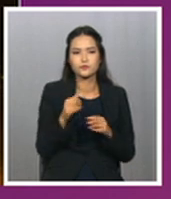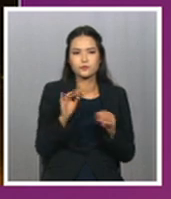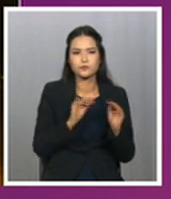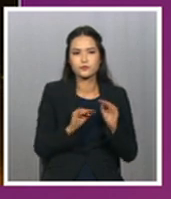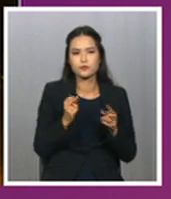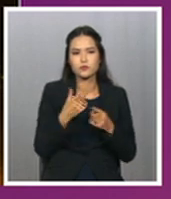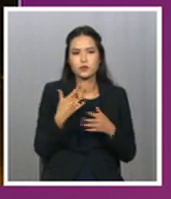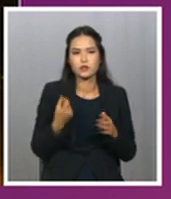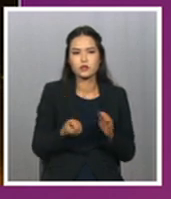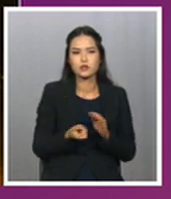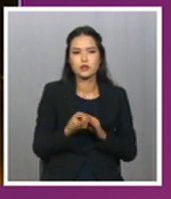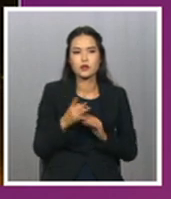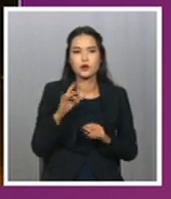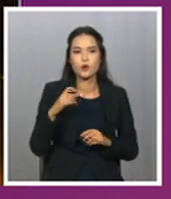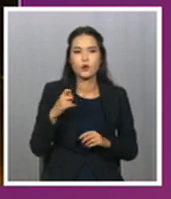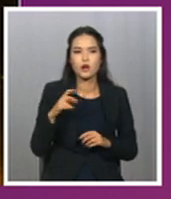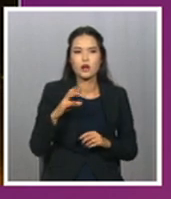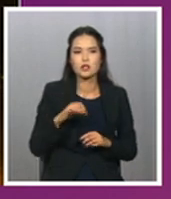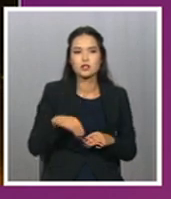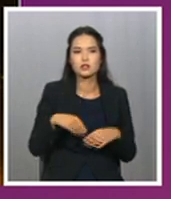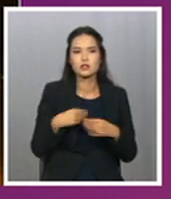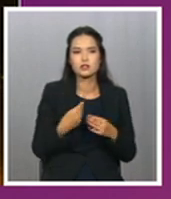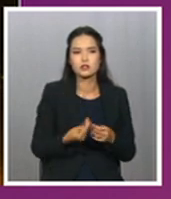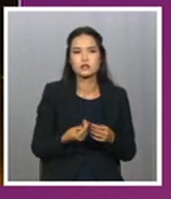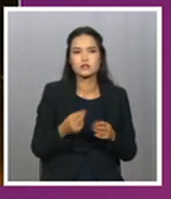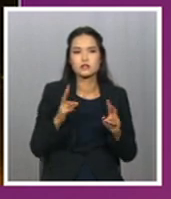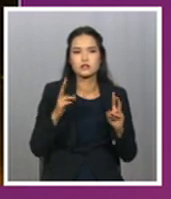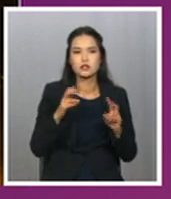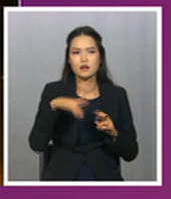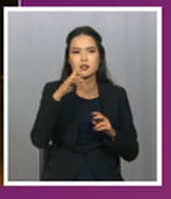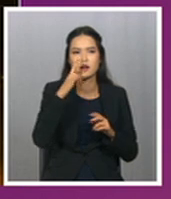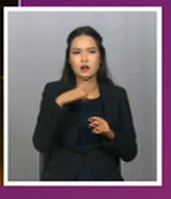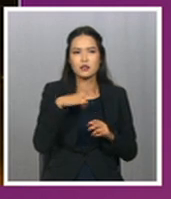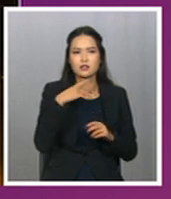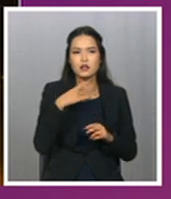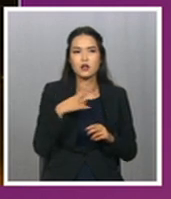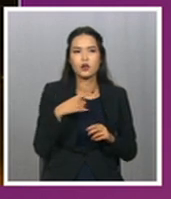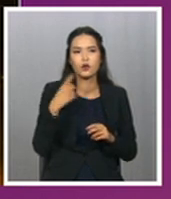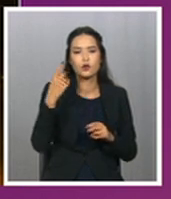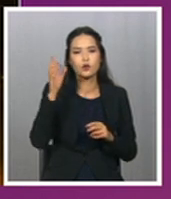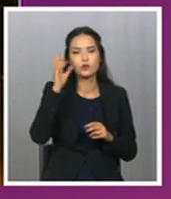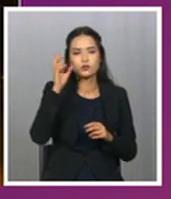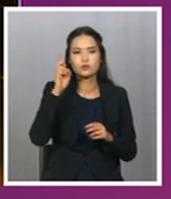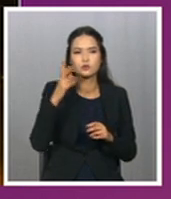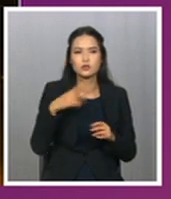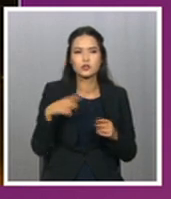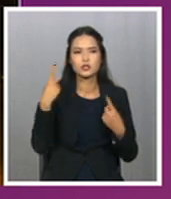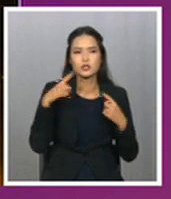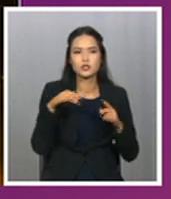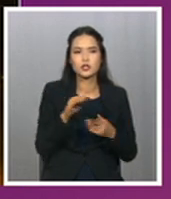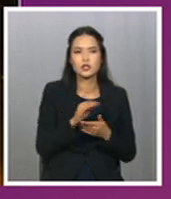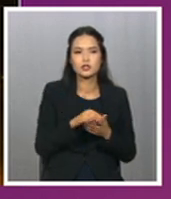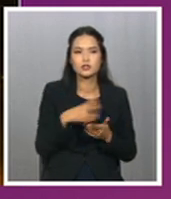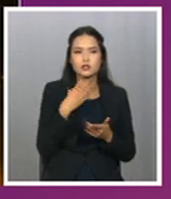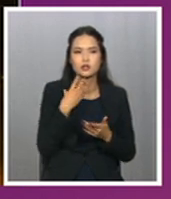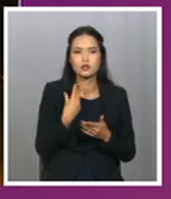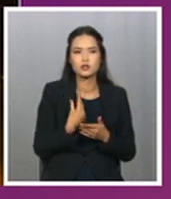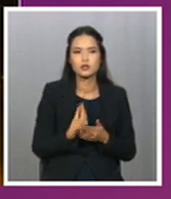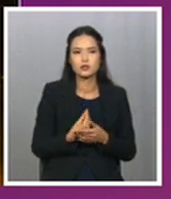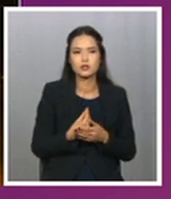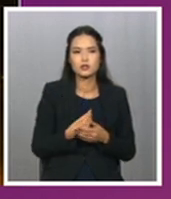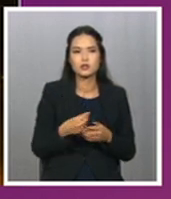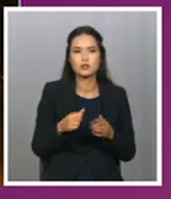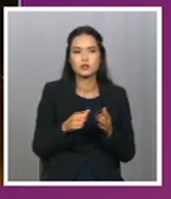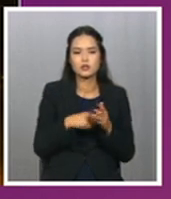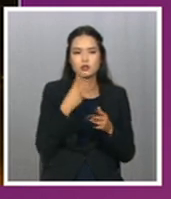тартқан рухани зерделі игі жақсылар қазақтың ұлттық идеясын жасау міндетін өз мойнына алды деп